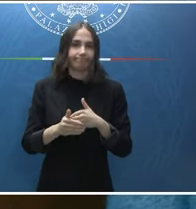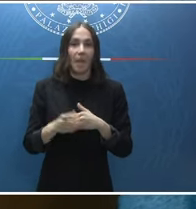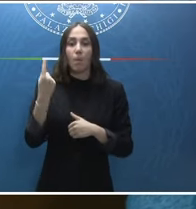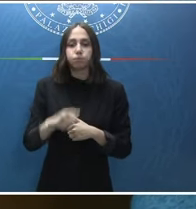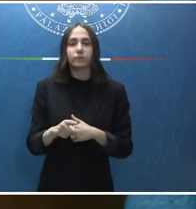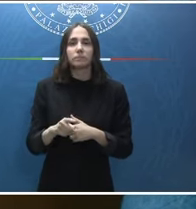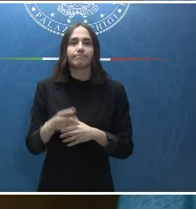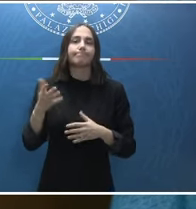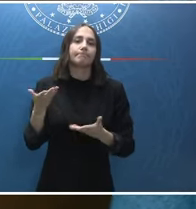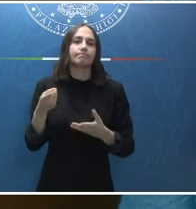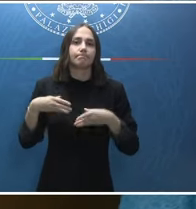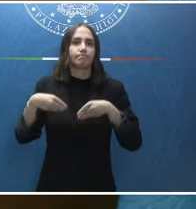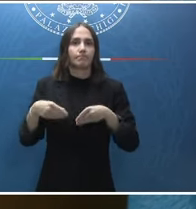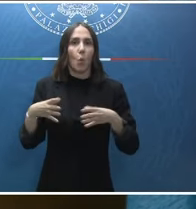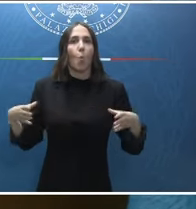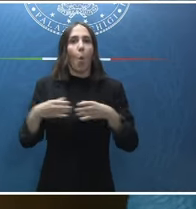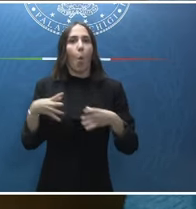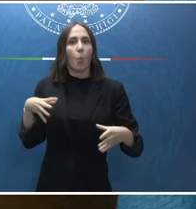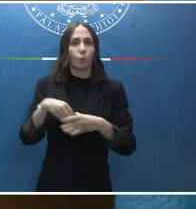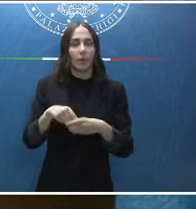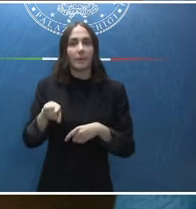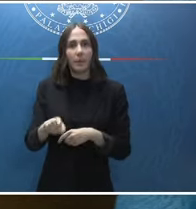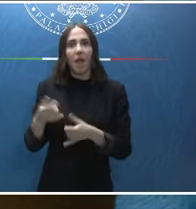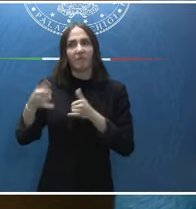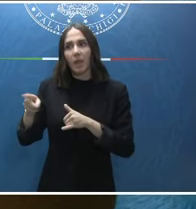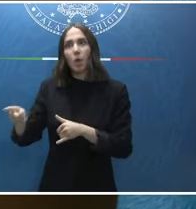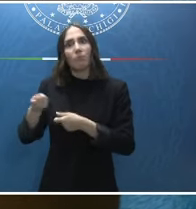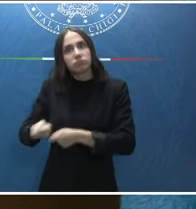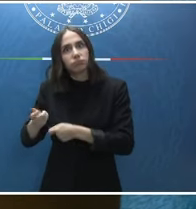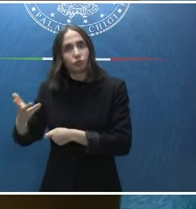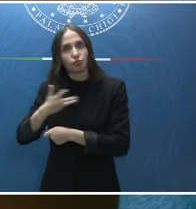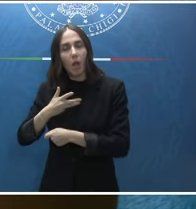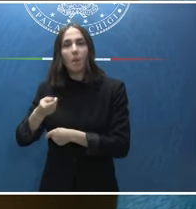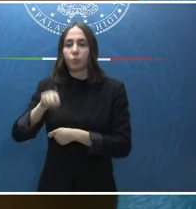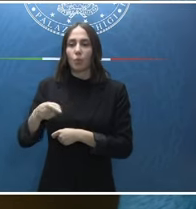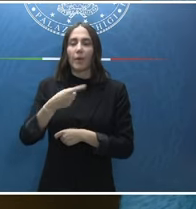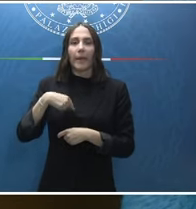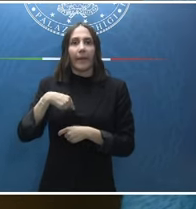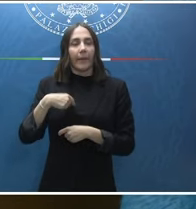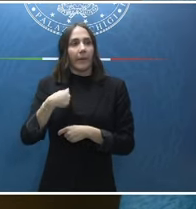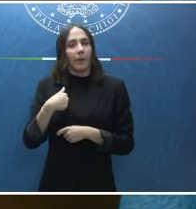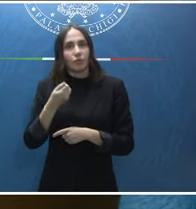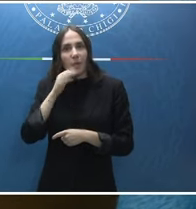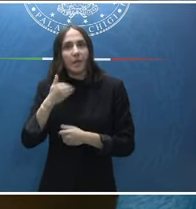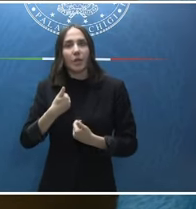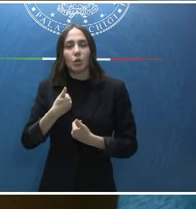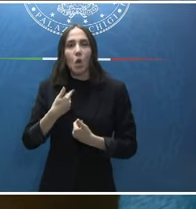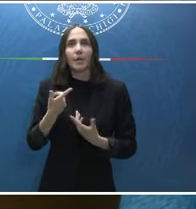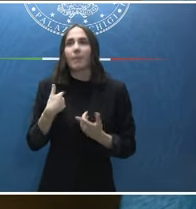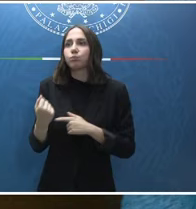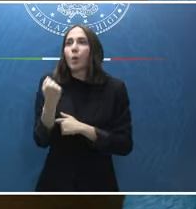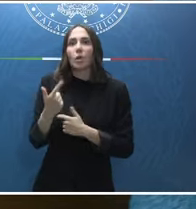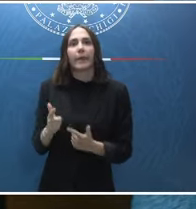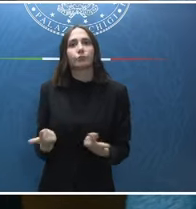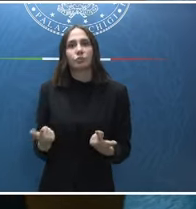comunità, nostro figlio con le sue motivazioni e noi con un grande senso di impotenza e una profonda solitudine.